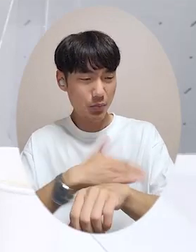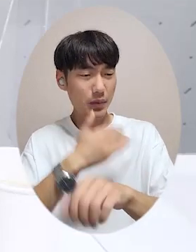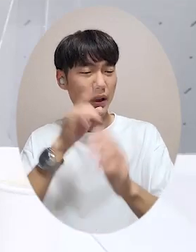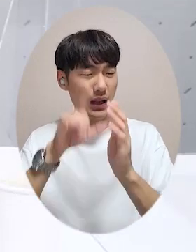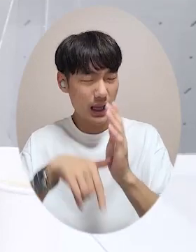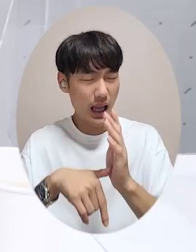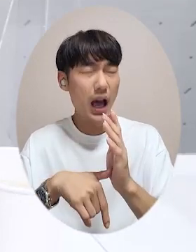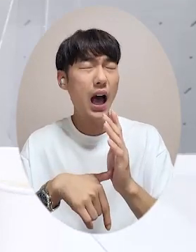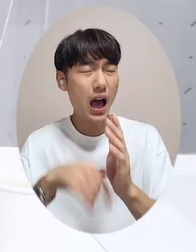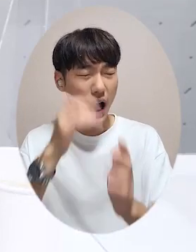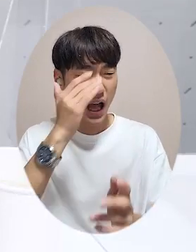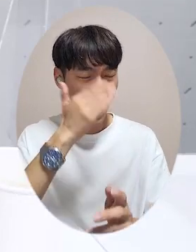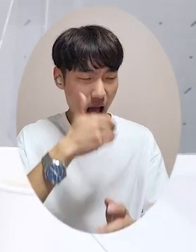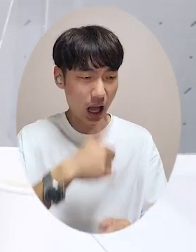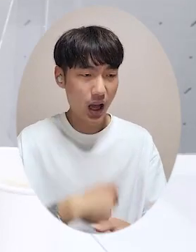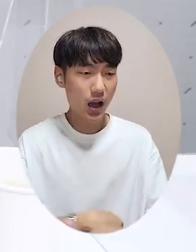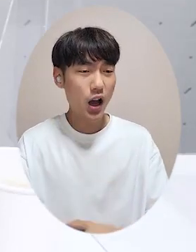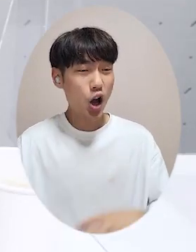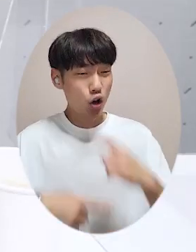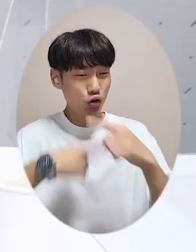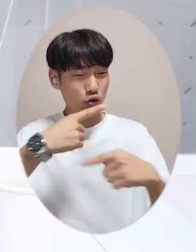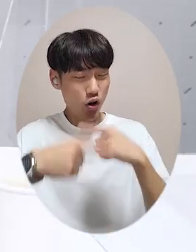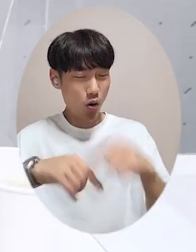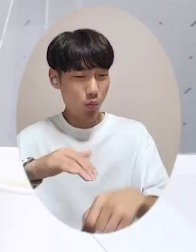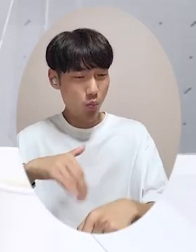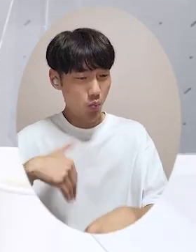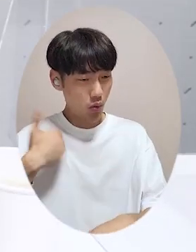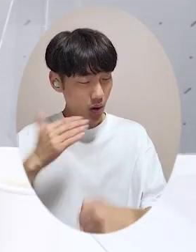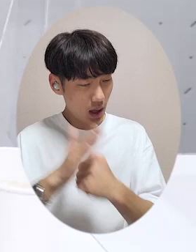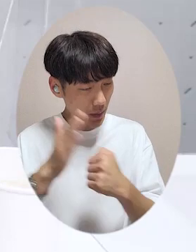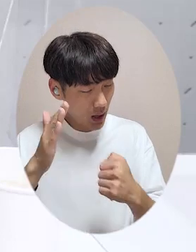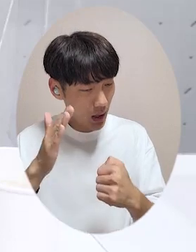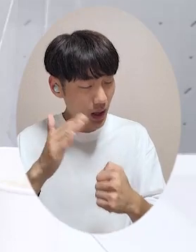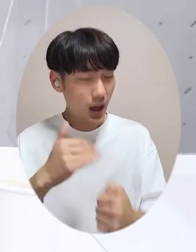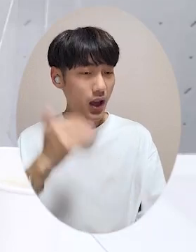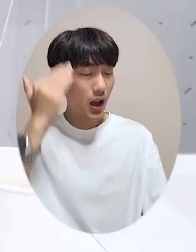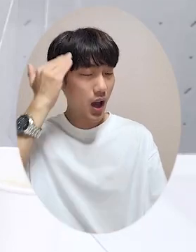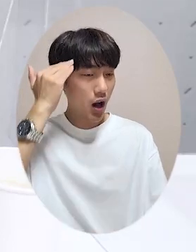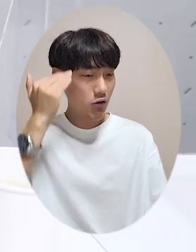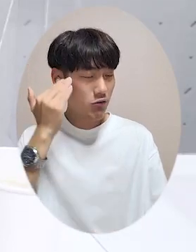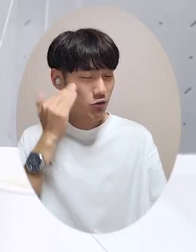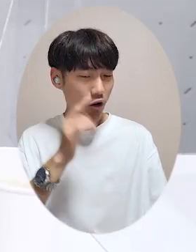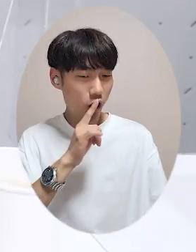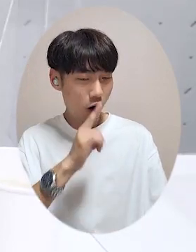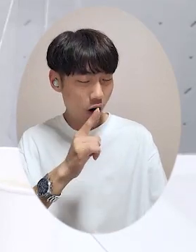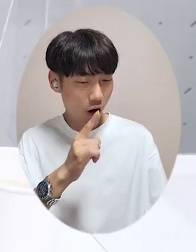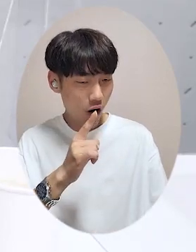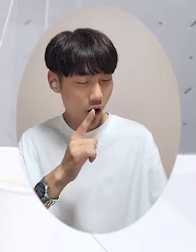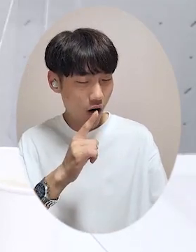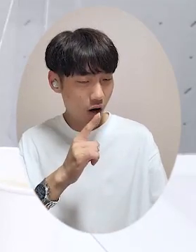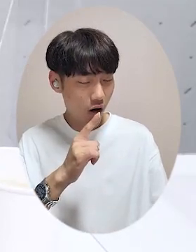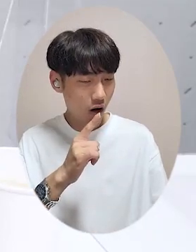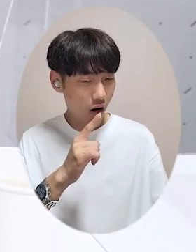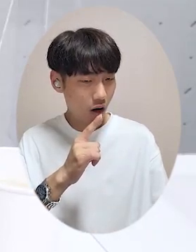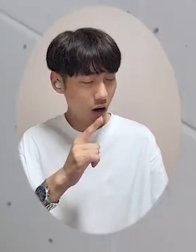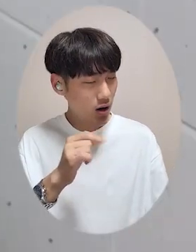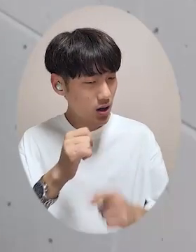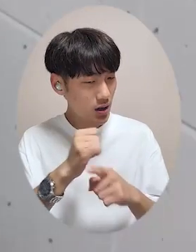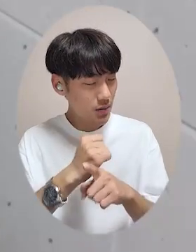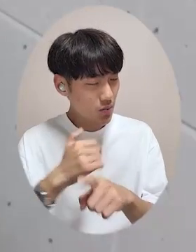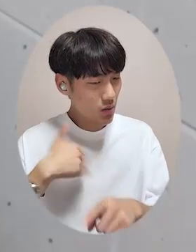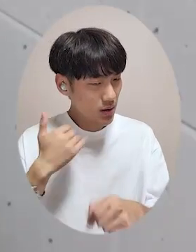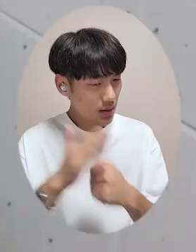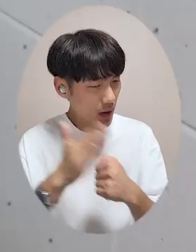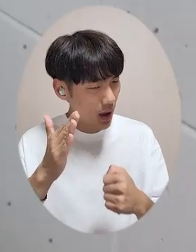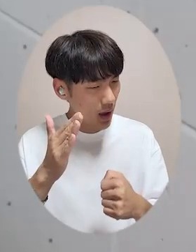전달 그거는 이제 수어를 몰라서 그런 건가요? 아니면 한국어의 의미를 그러니까 두 가지가 다 가능한 네. 경우도 두 가지가